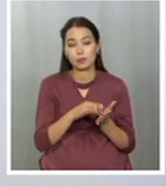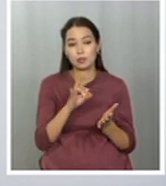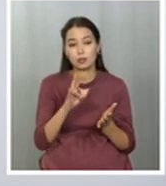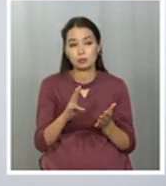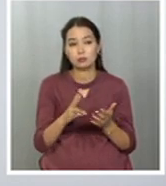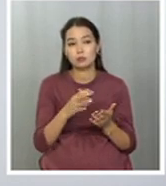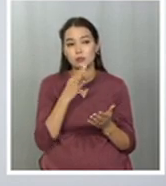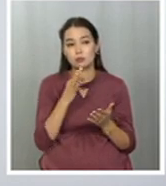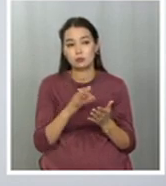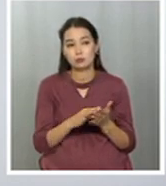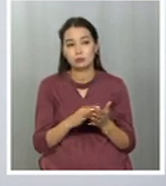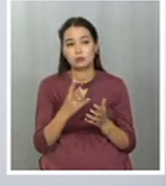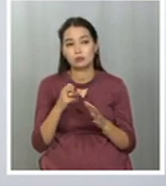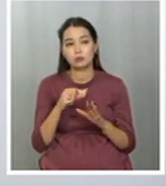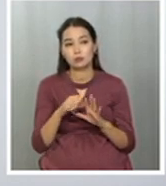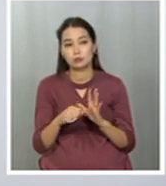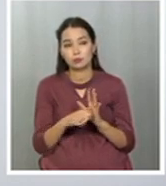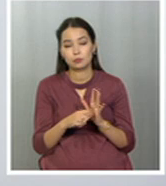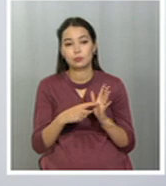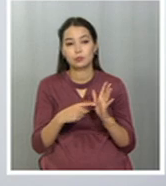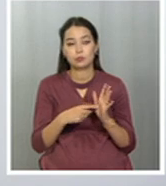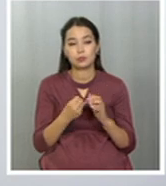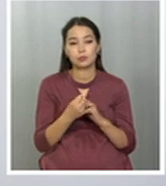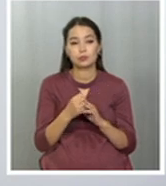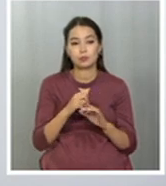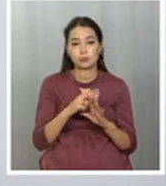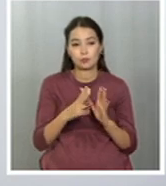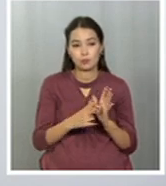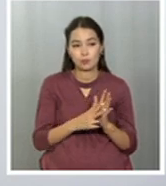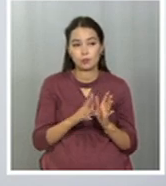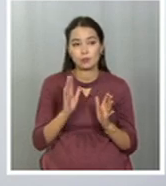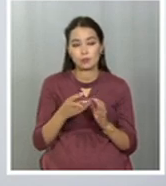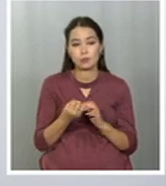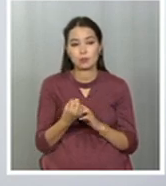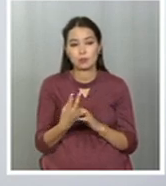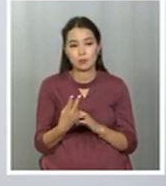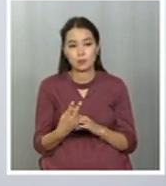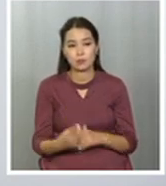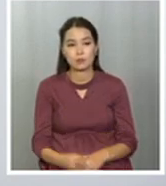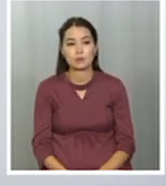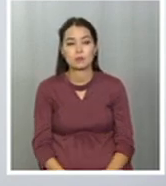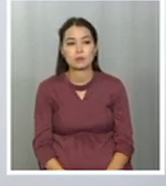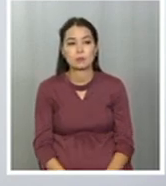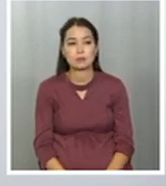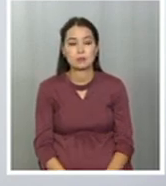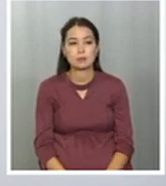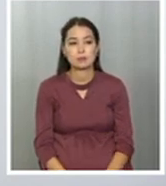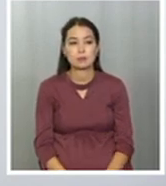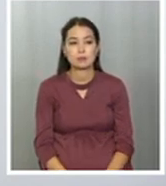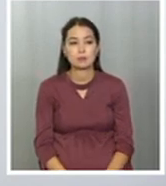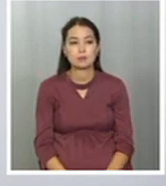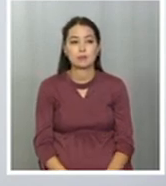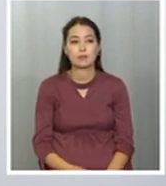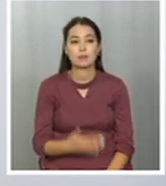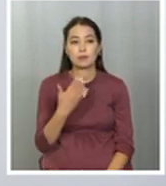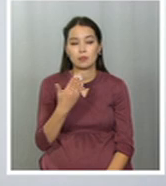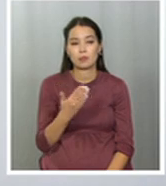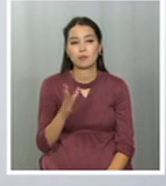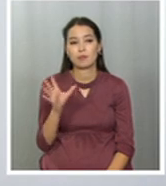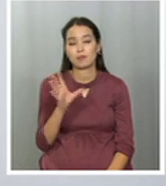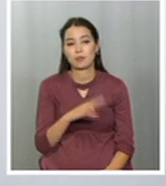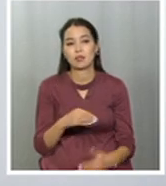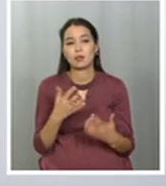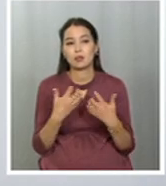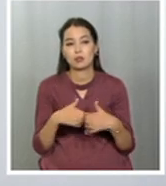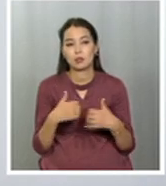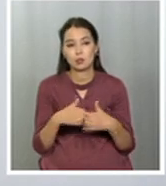үшін 216-ны 18-ге бөлеміз, нәтижесінде 12 шықты. Яғни берілген прогрессияда